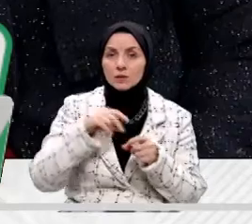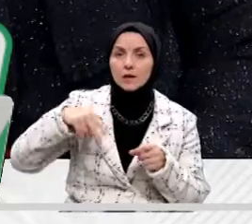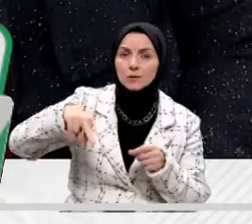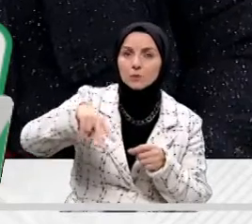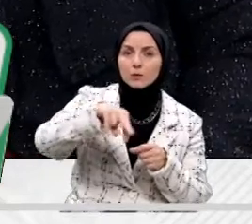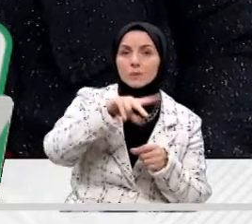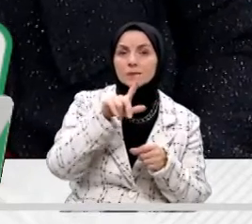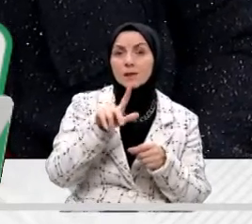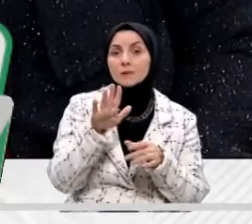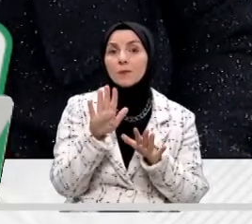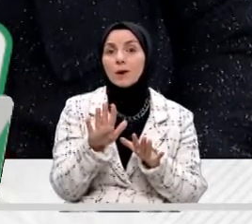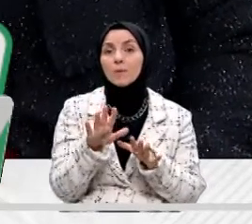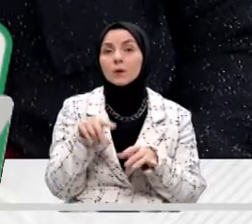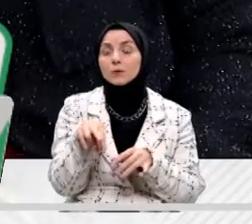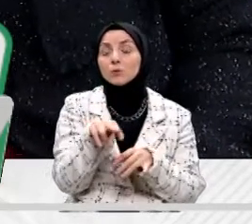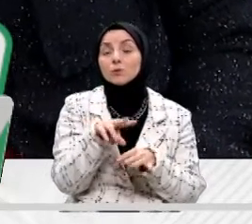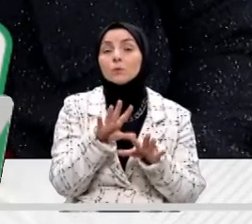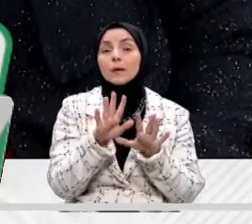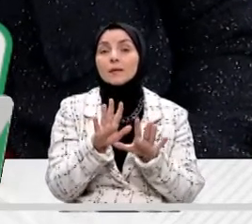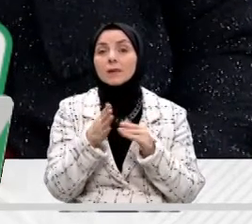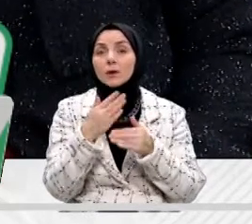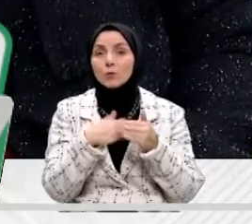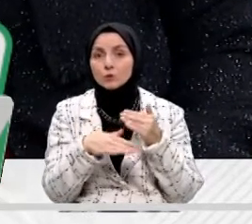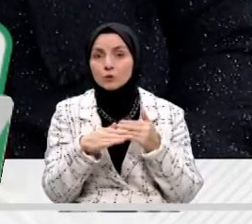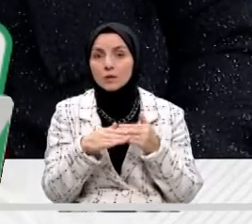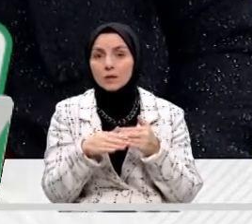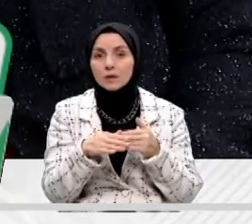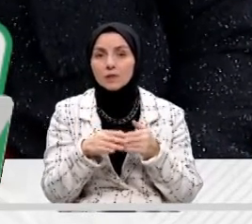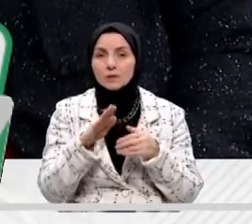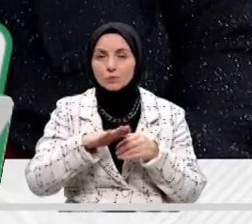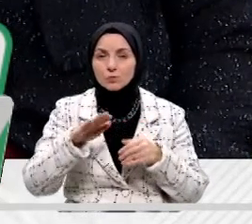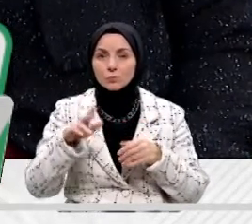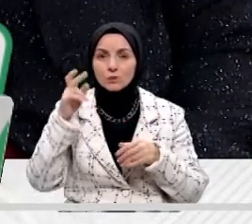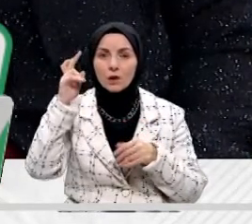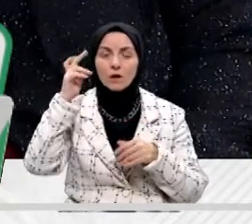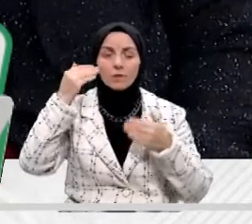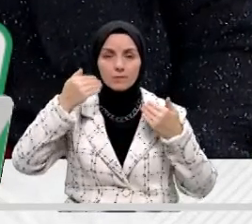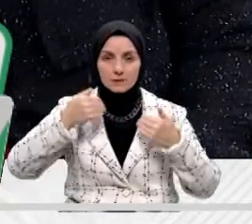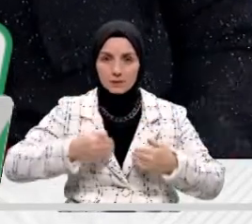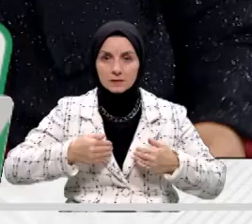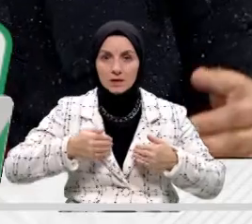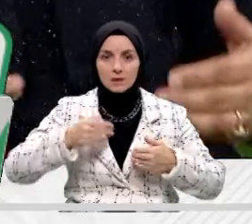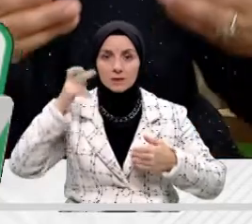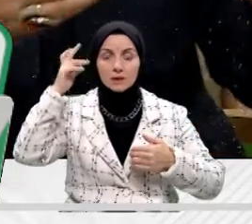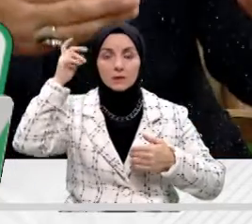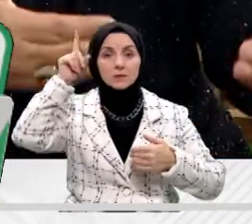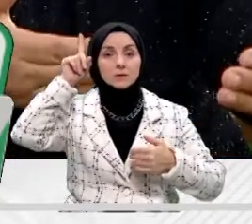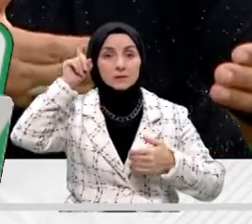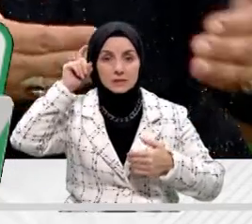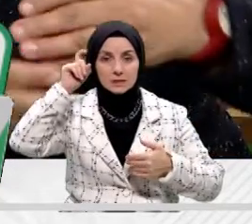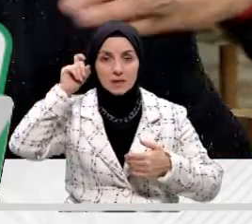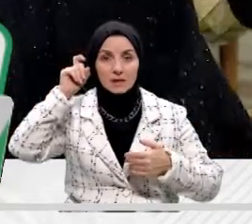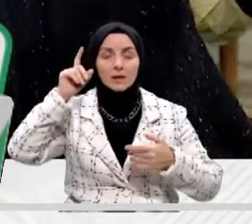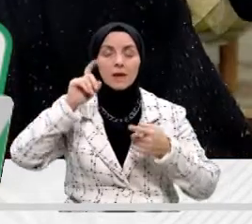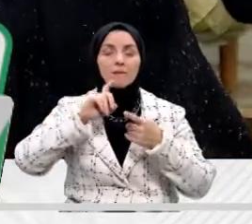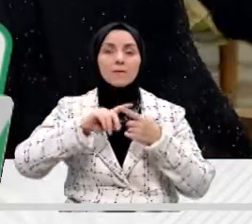bebeklerde zihinsel fiziksel psikomotor hepsi gelişir geliştikten sonra hazır olur